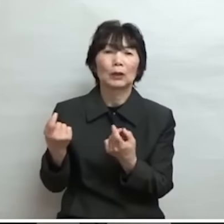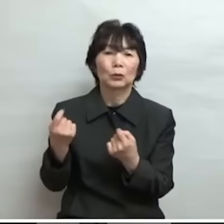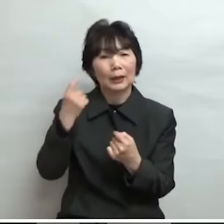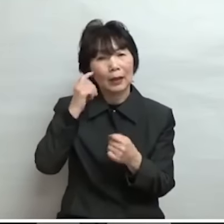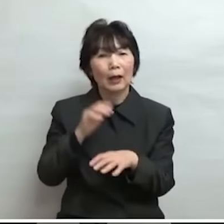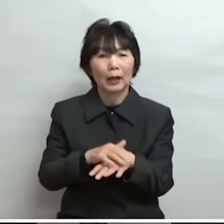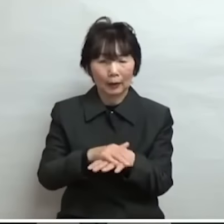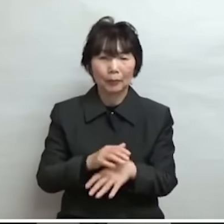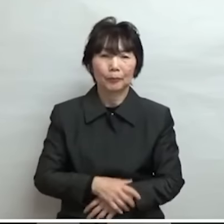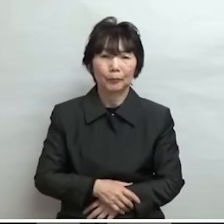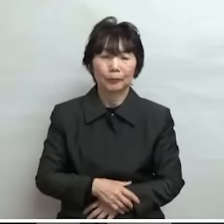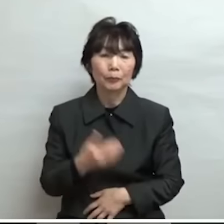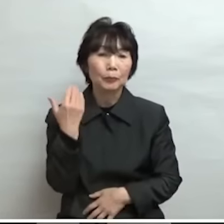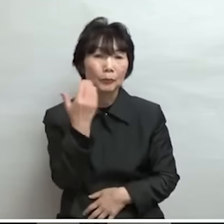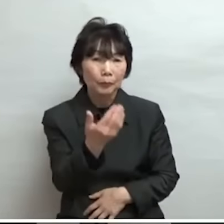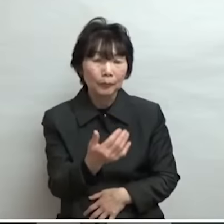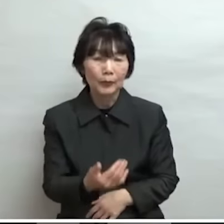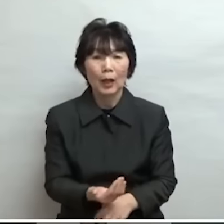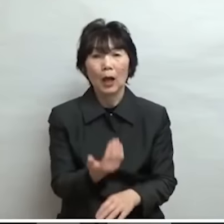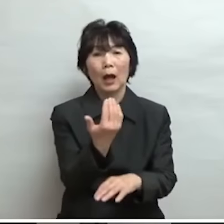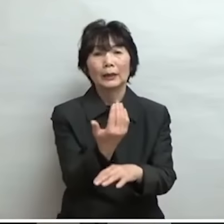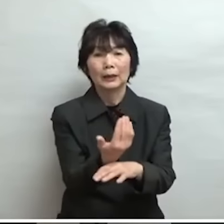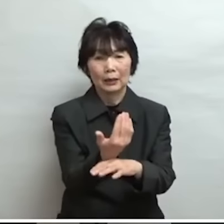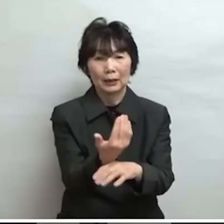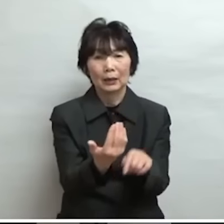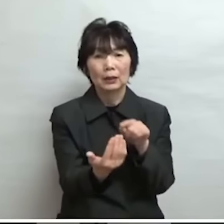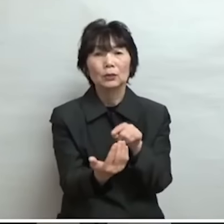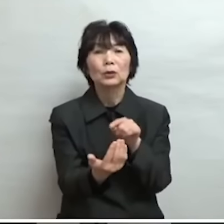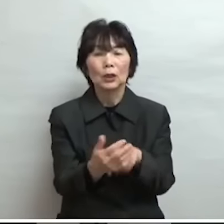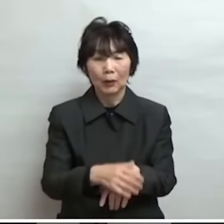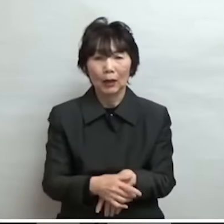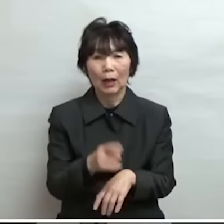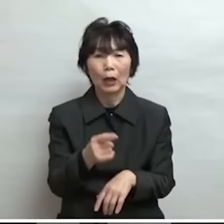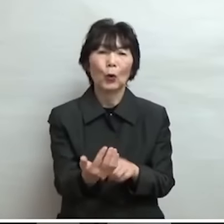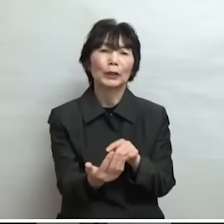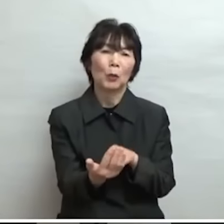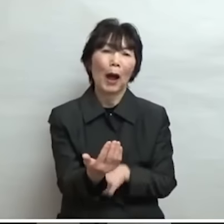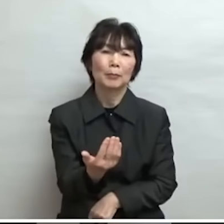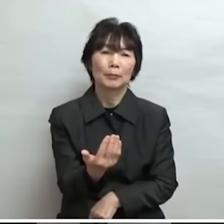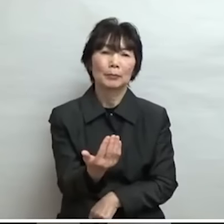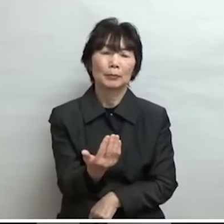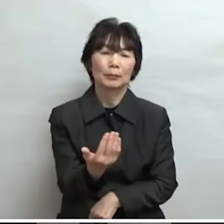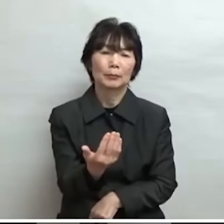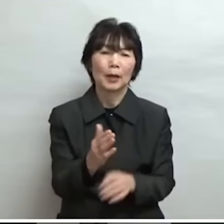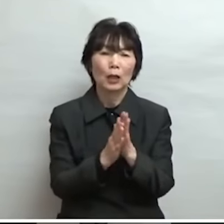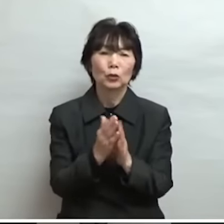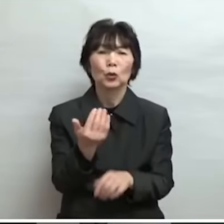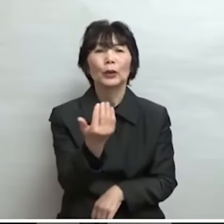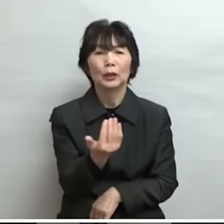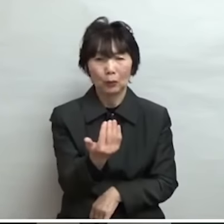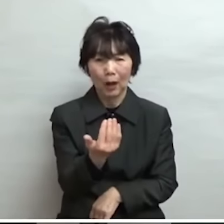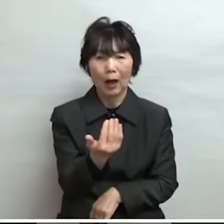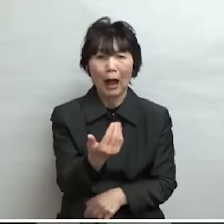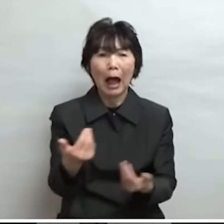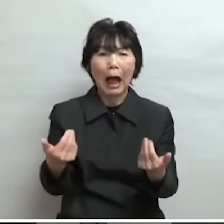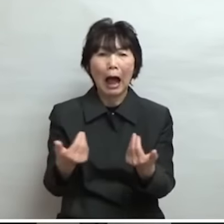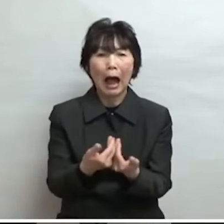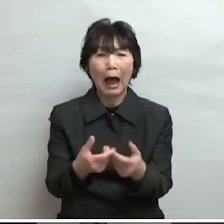ています。 一方で、あの日をめぐってはですね、あの日は、あの追悼碑は反日的である